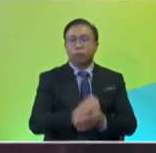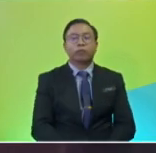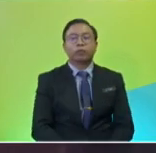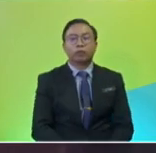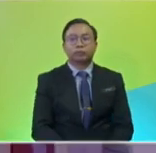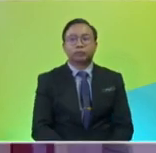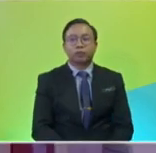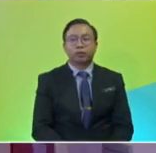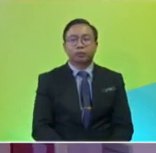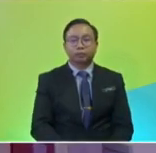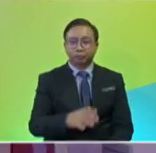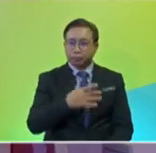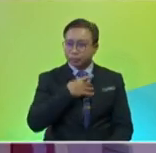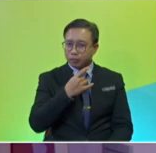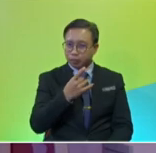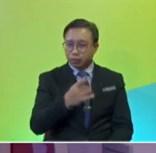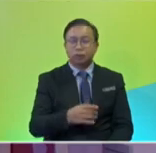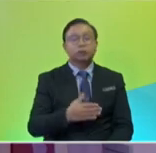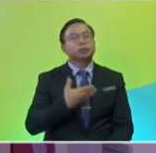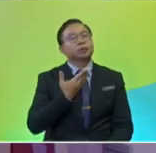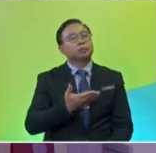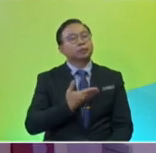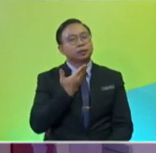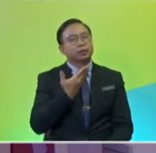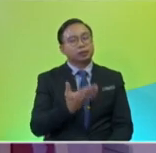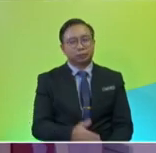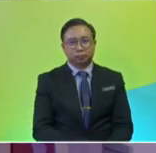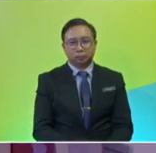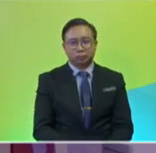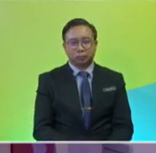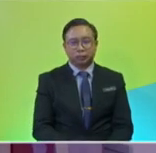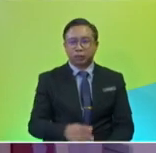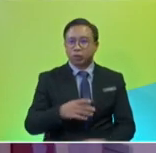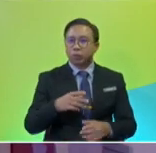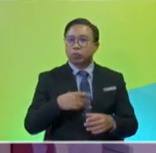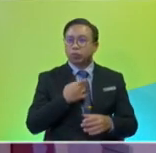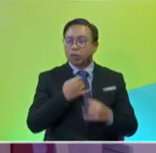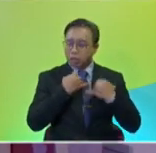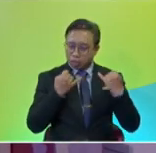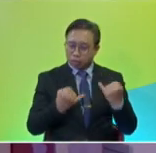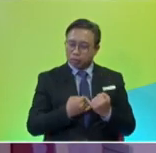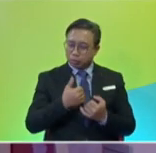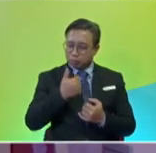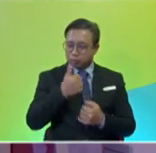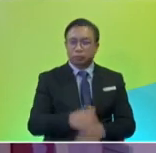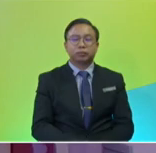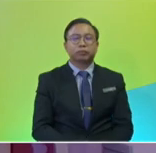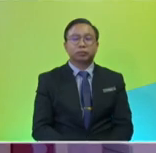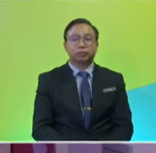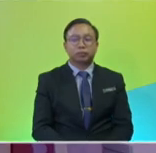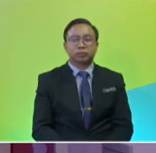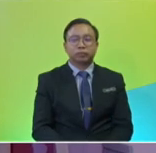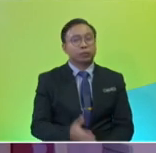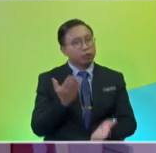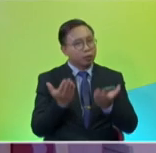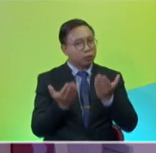saya suka. Suka. Gembira. Yes, betul. Gembira, betul. Puas hati. Yeah. Okey. Mungkin